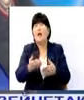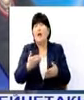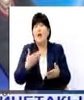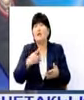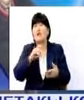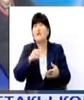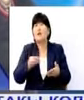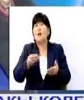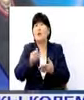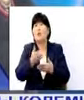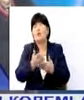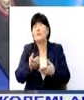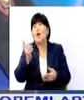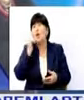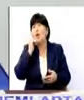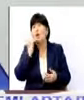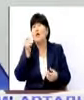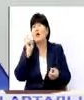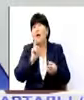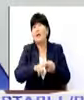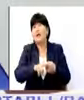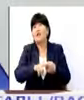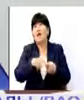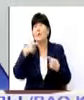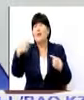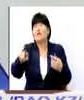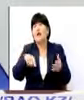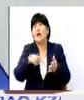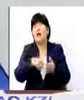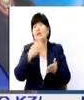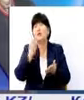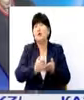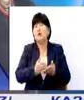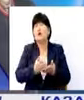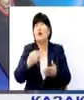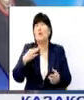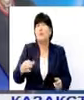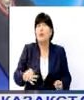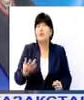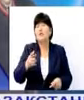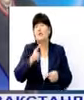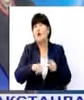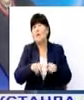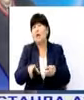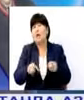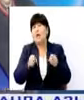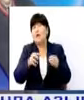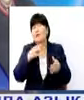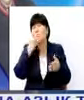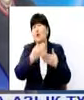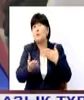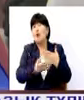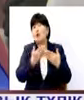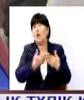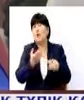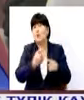төлем жасауды немесе ұялы телефон арқылы басқа қалада жүрген баласы немесе бауырын қылмыстық жауапкершіліктен